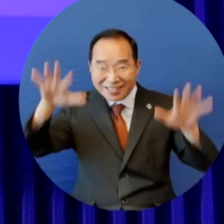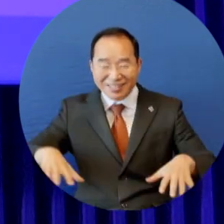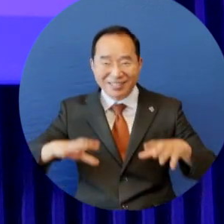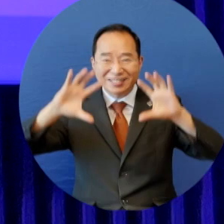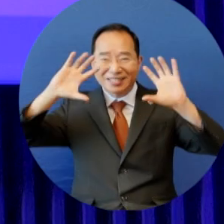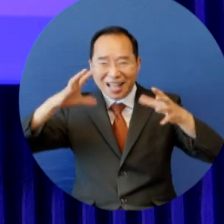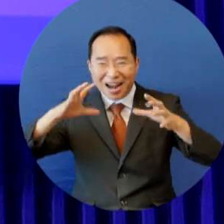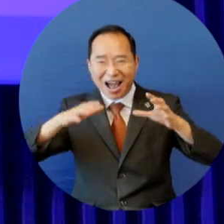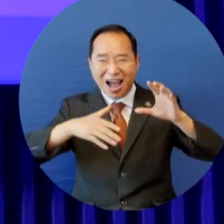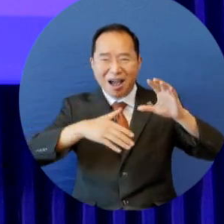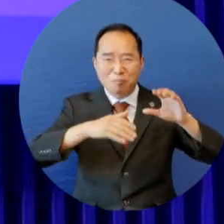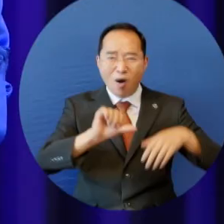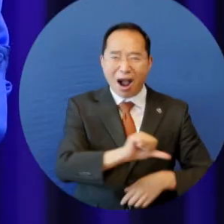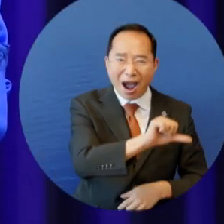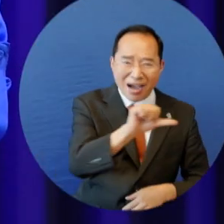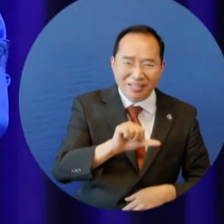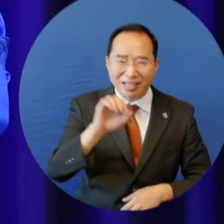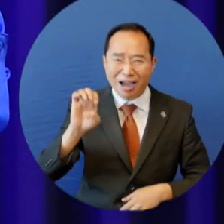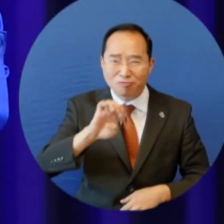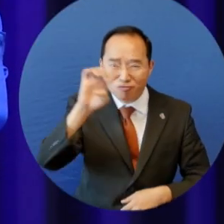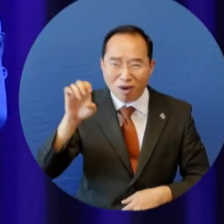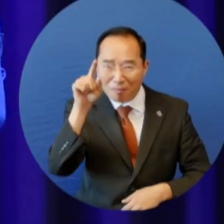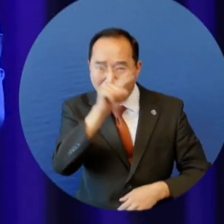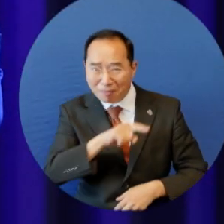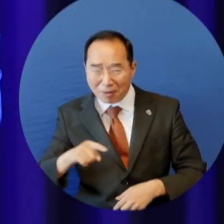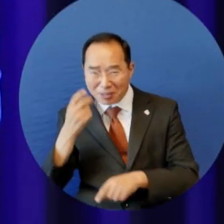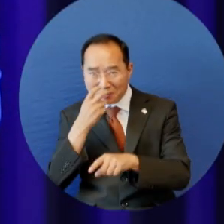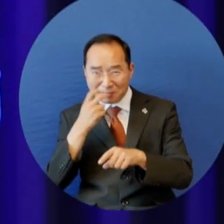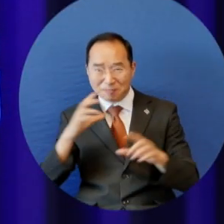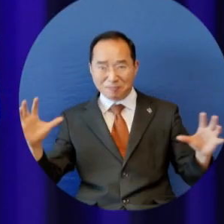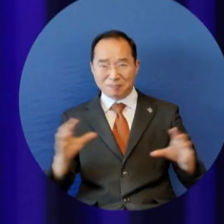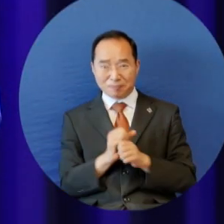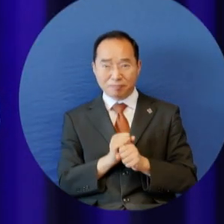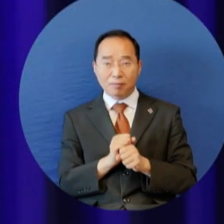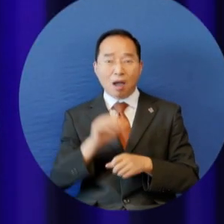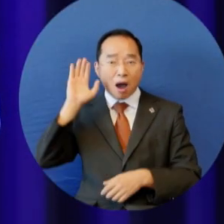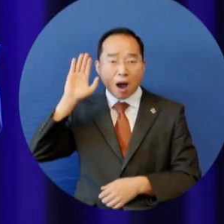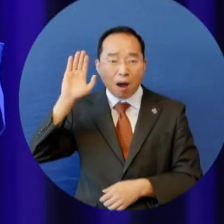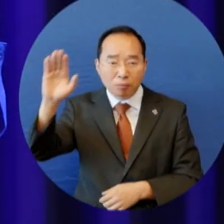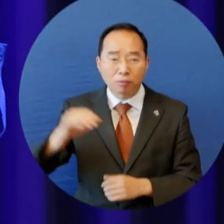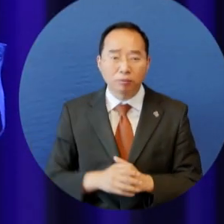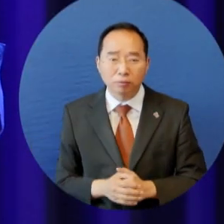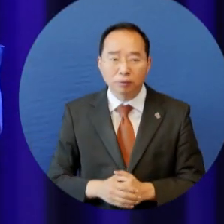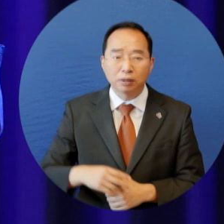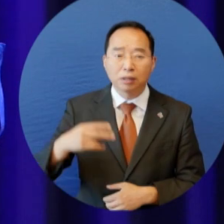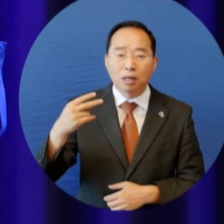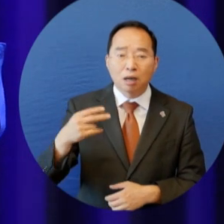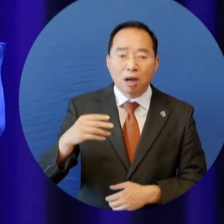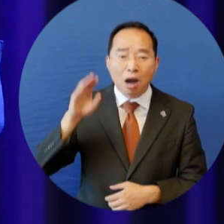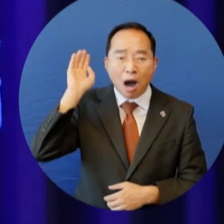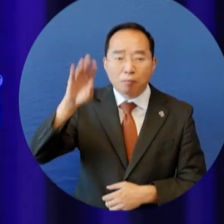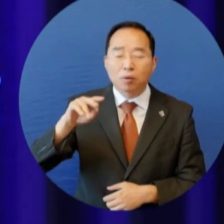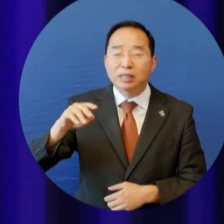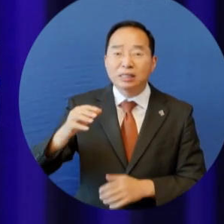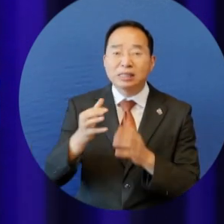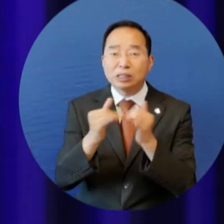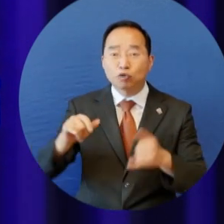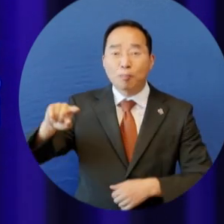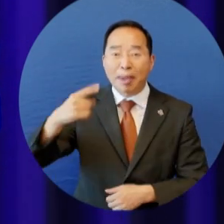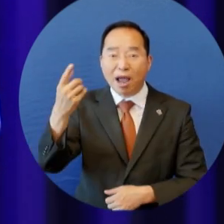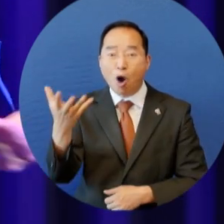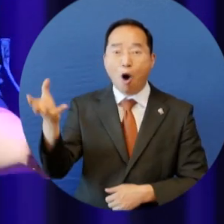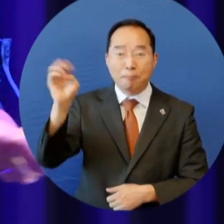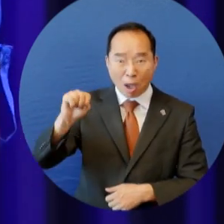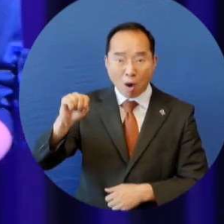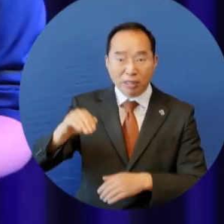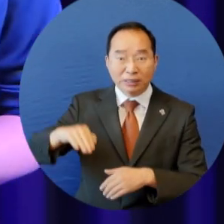나라별로, 대륙별로 분석을 하고 2050년 지구 인구가 100억이 되었을 때 우리가 이 지구에서 계속 살아남기